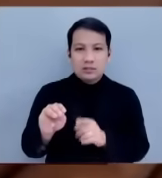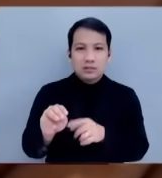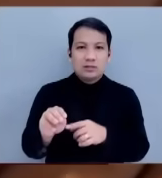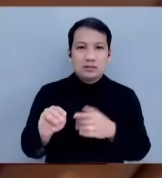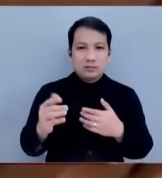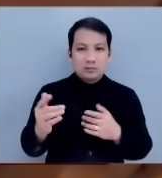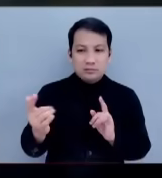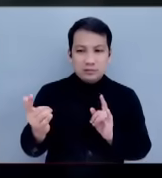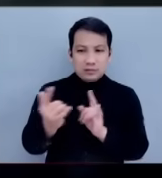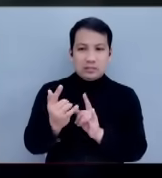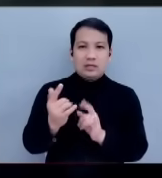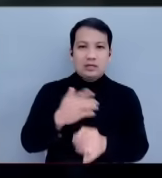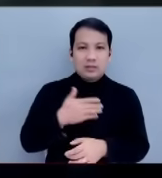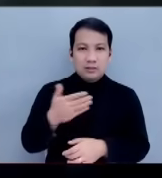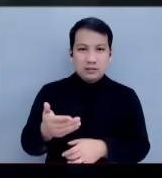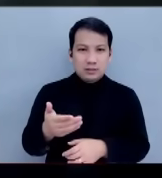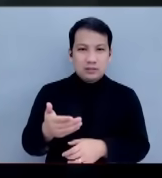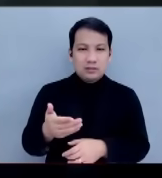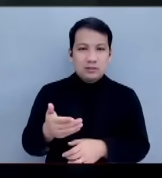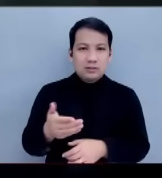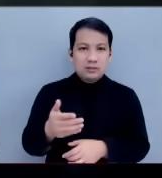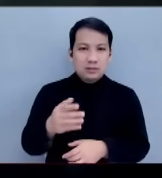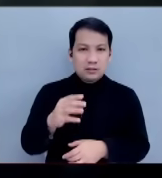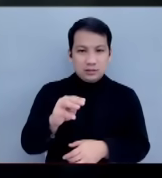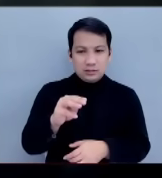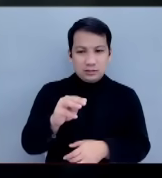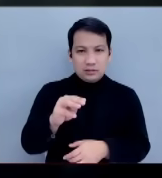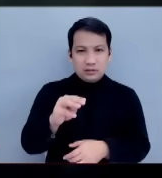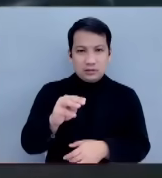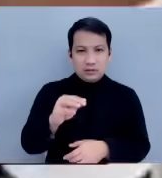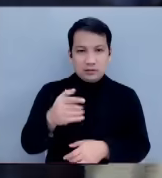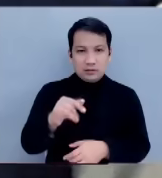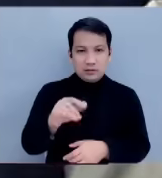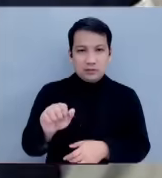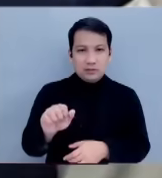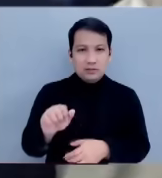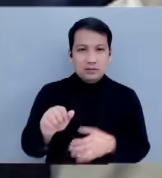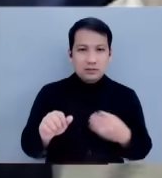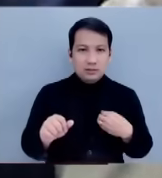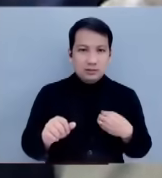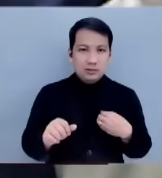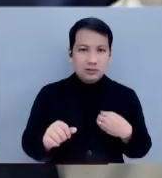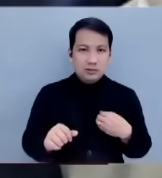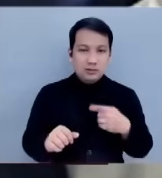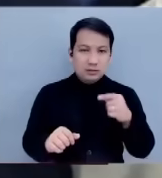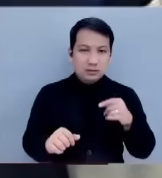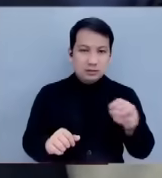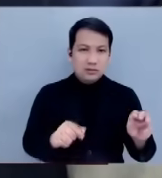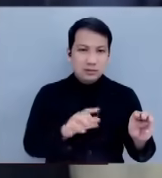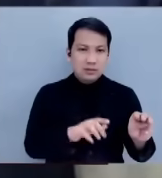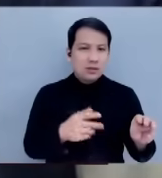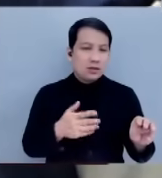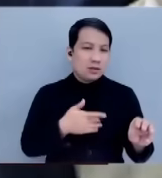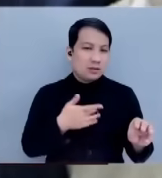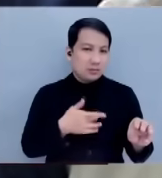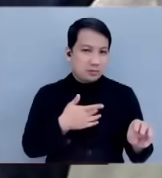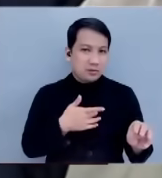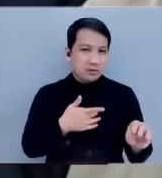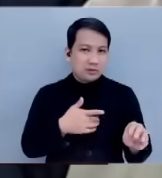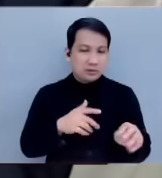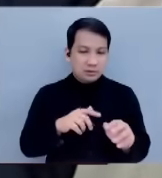kay Poch, played by Miggy Jimenez. Ngayon na umami na si Tim kay Roxy na meron ngang third party